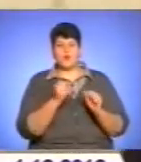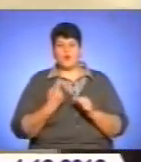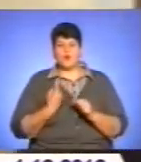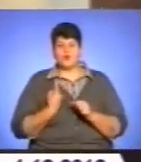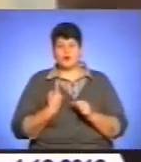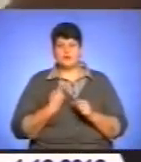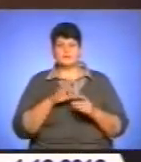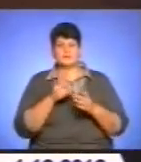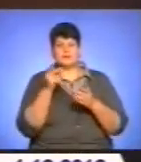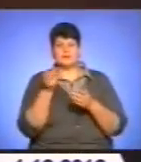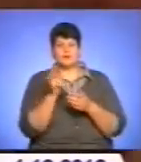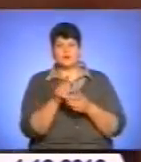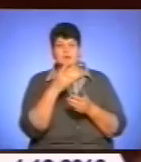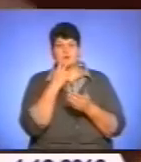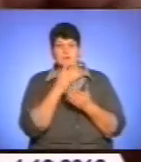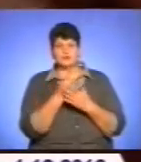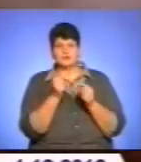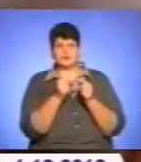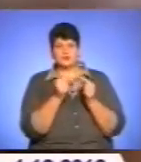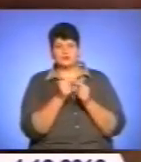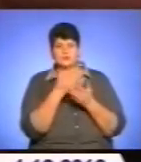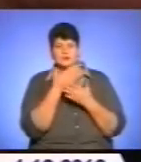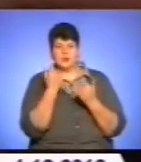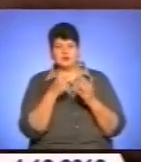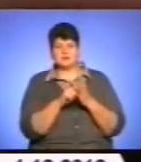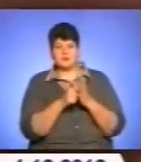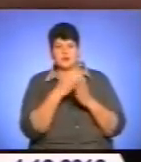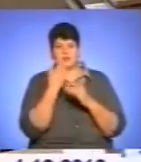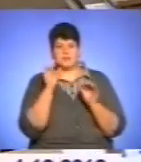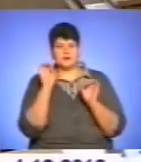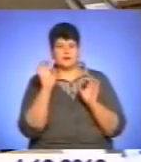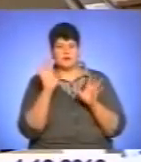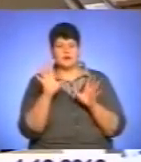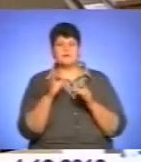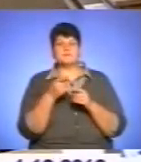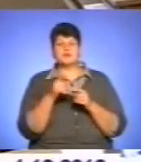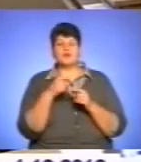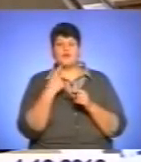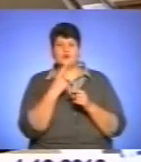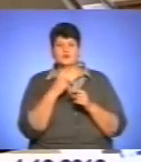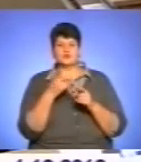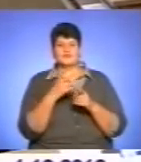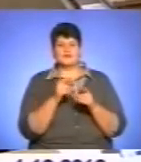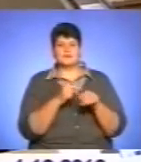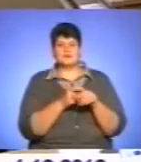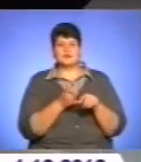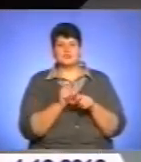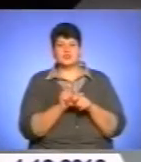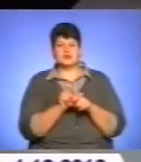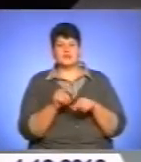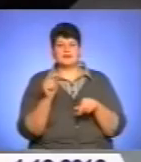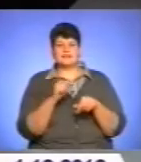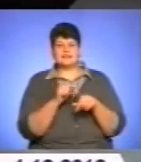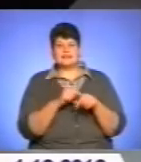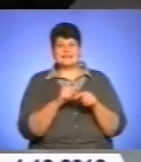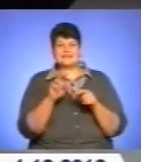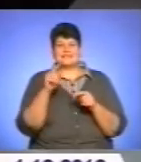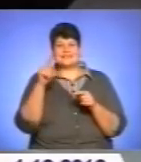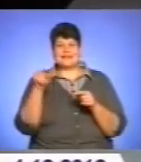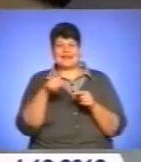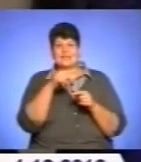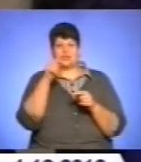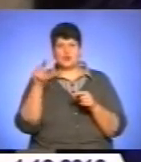що вхідні двері не обладнані надійними замками, немає сигналізації. Експерти стверджують, що найбільш вразливі замки з циліндровим механізмом під